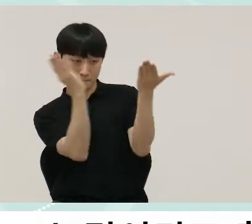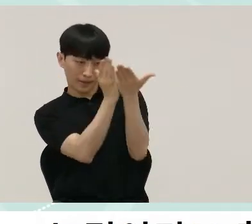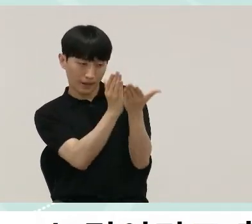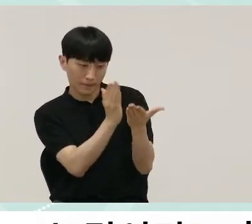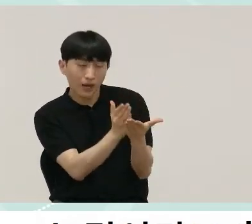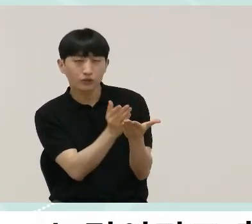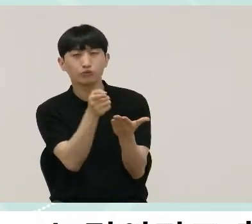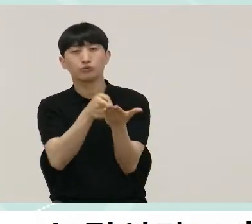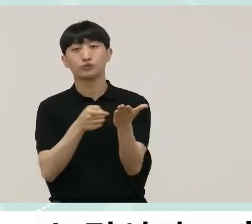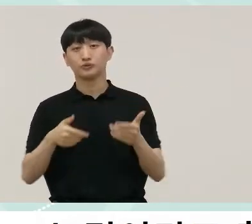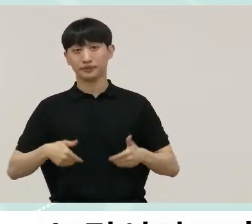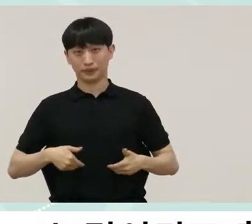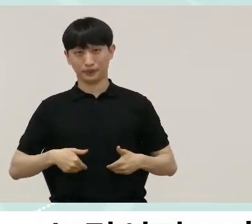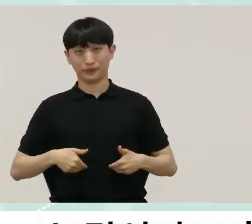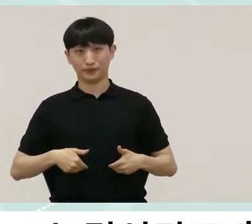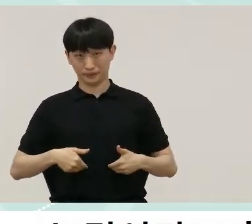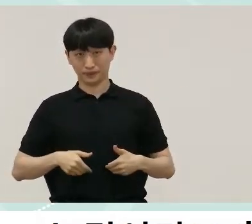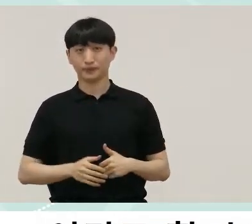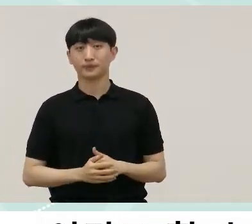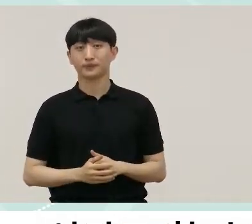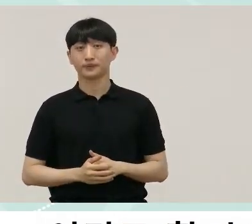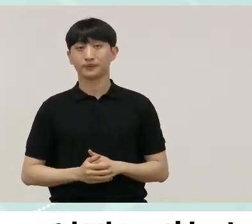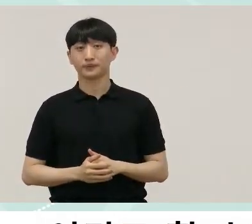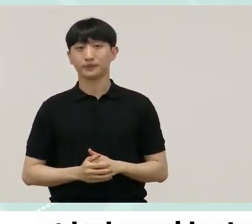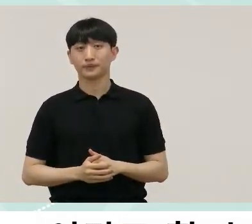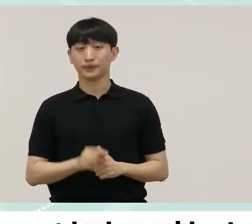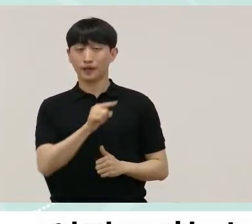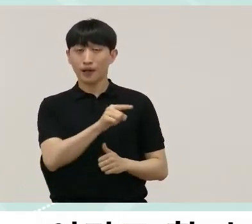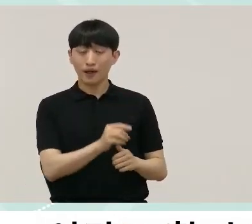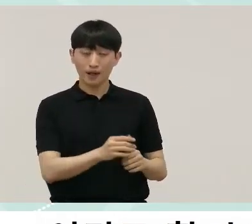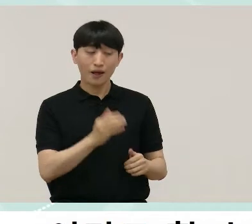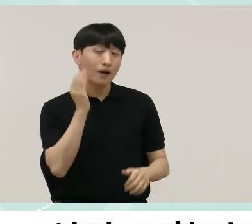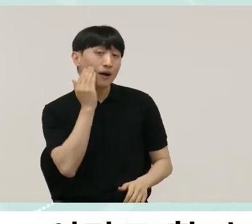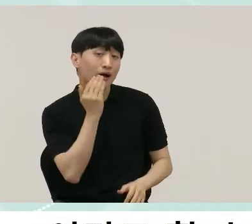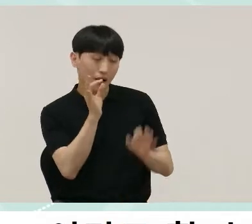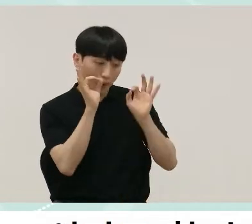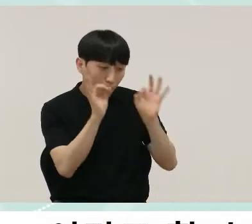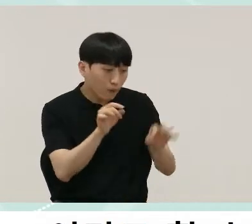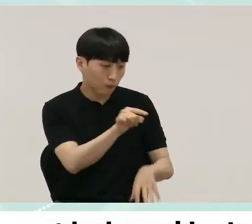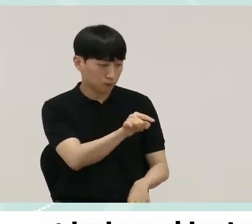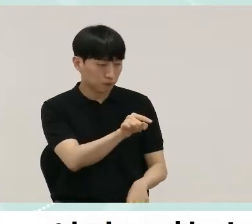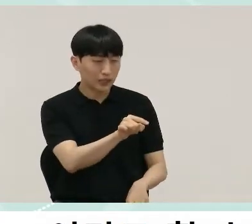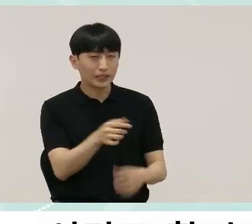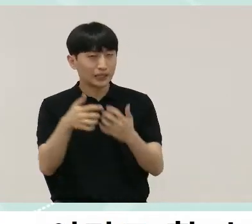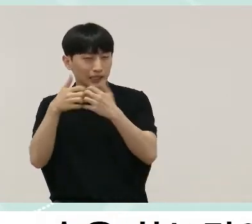수술을 하는 것이 중요하고요. 또 이러한 환자에 따라서 적절한